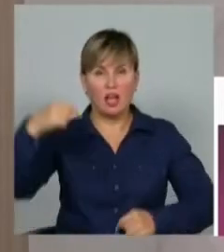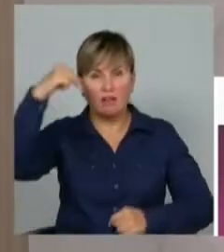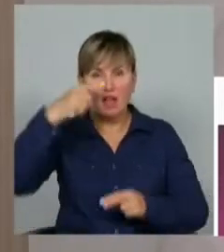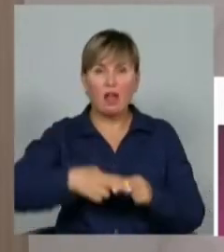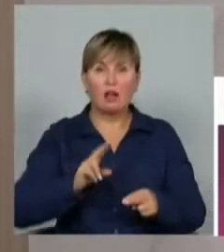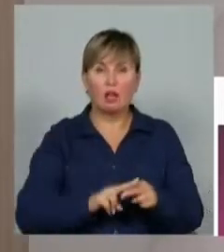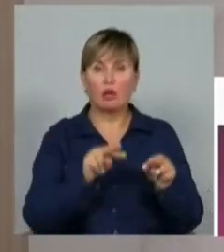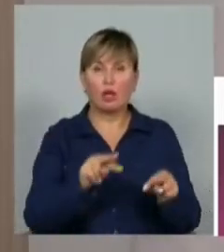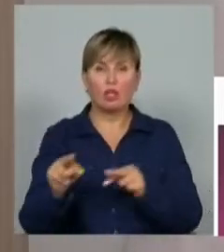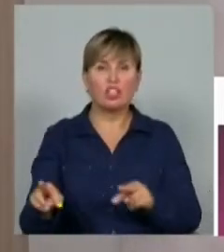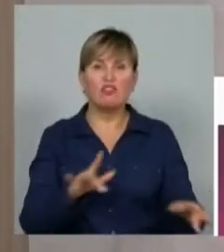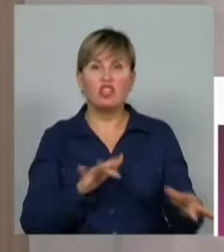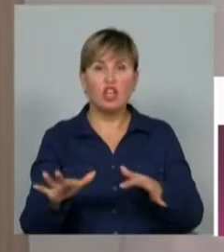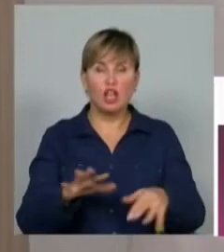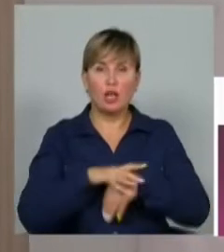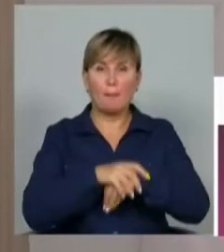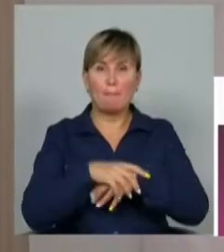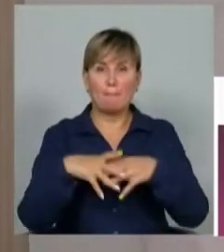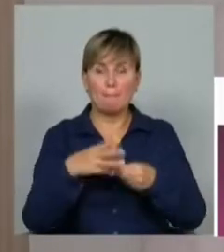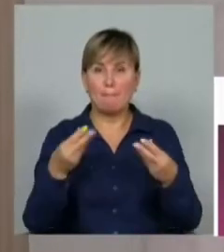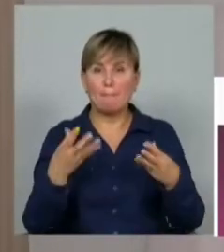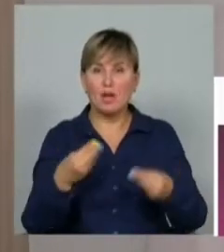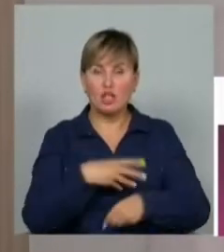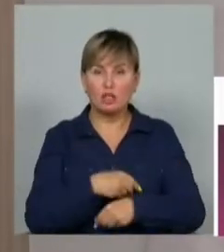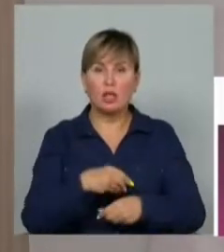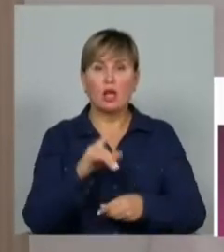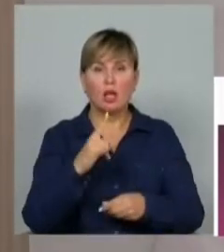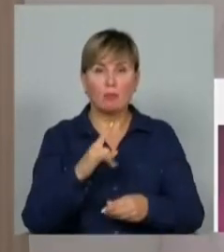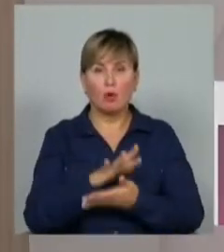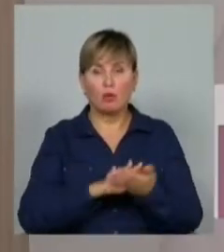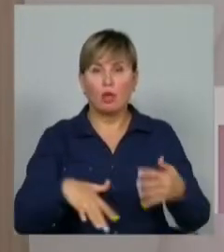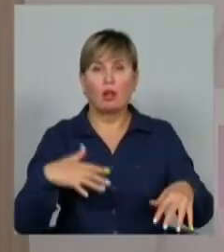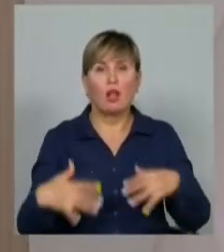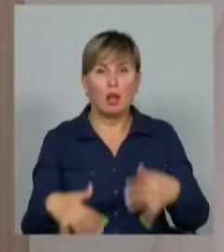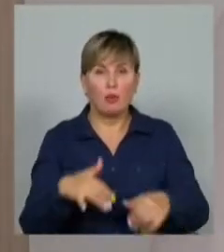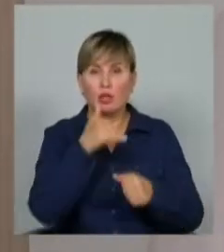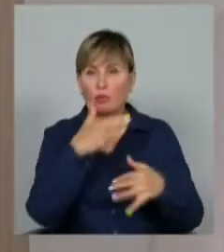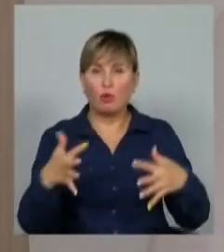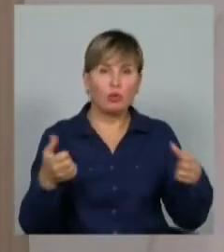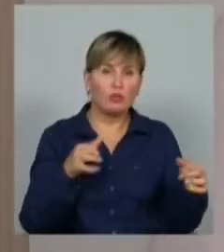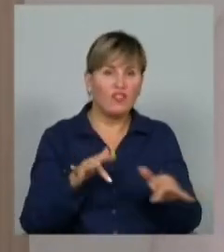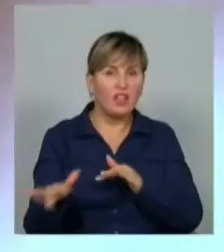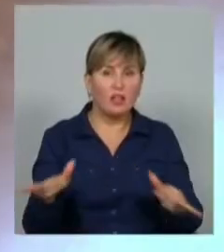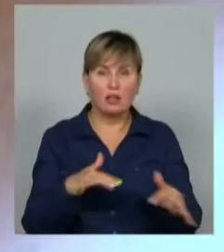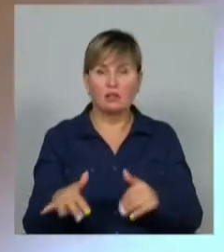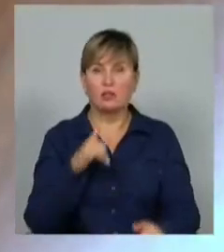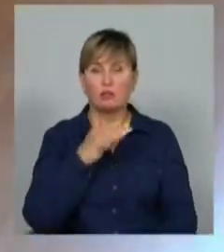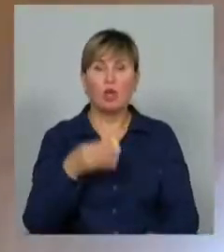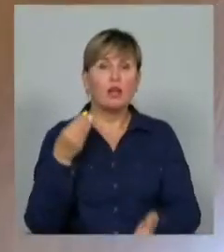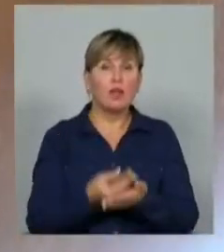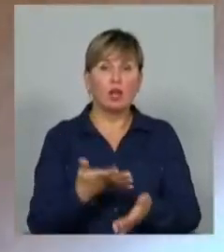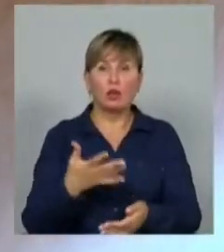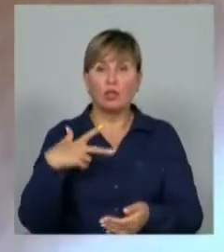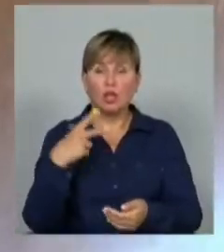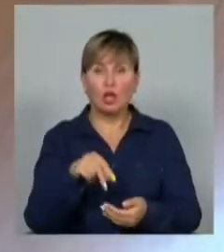которые контролируют движение мышц. Вследствие развивающийся ребенок слабеет, не может двигать ни пальцами, ни ножками. Дорогостоящее